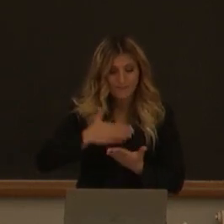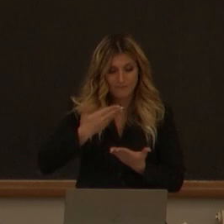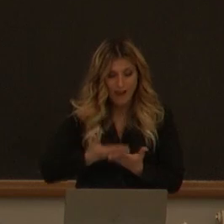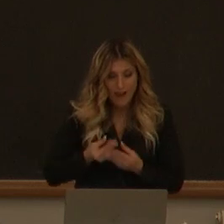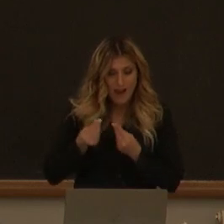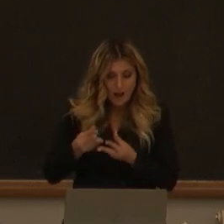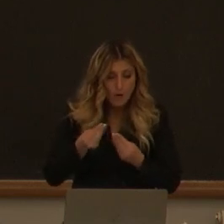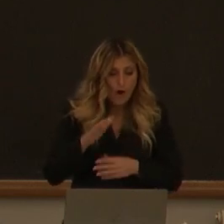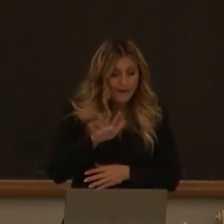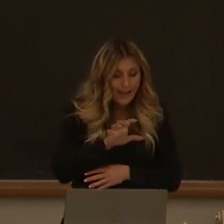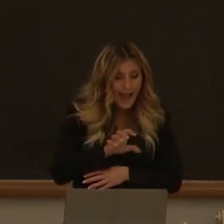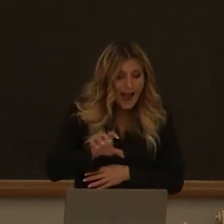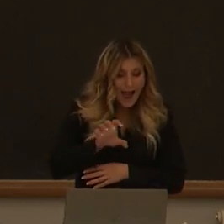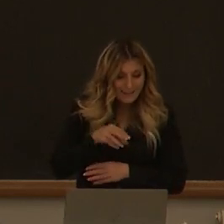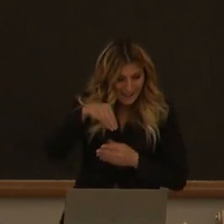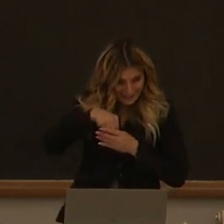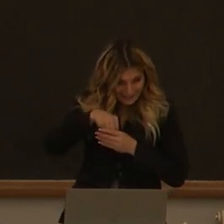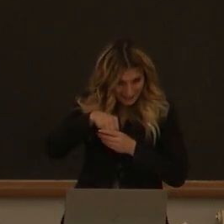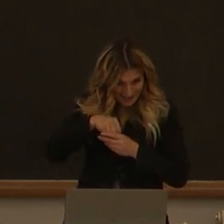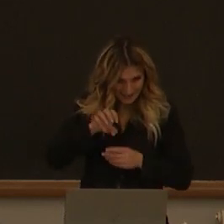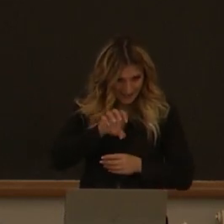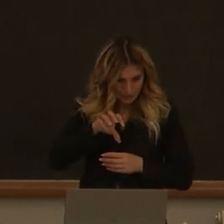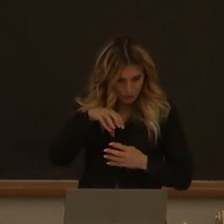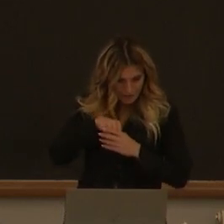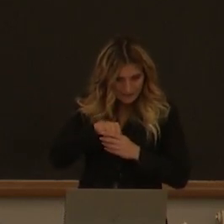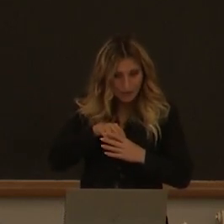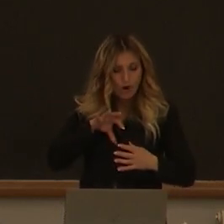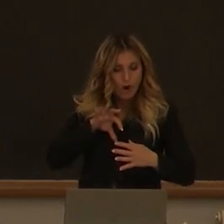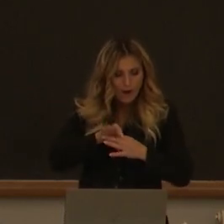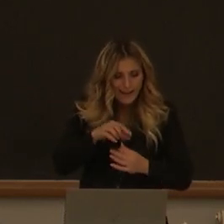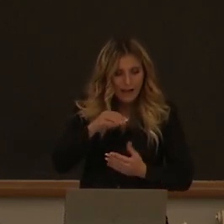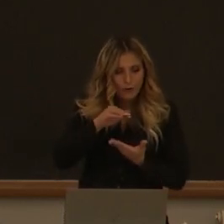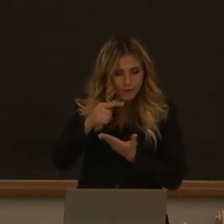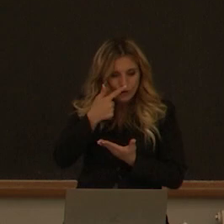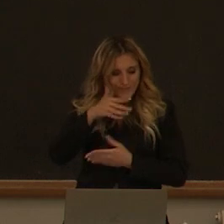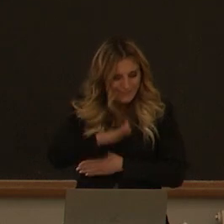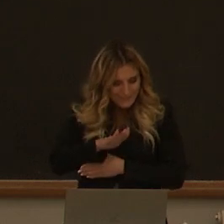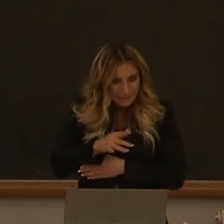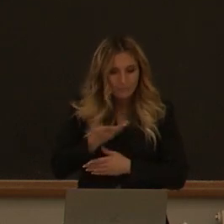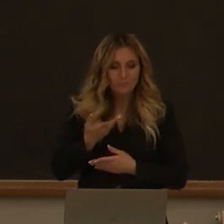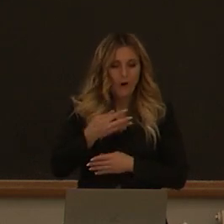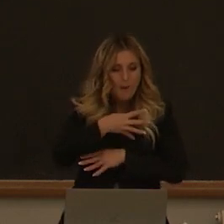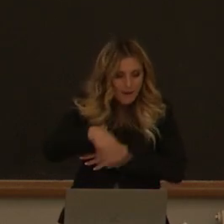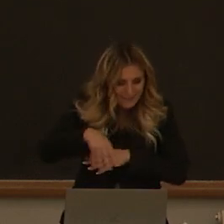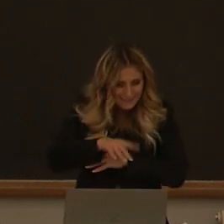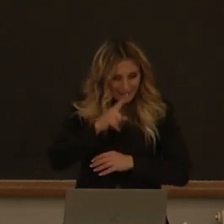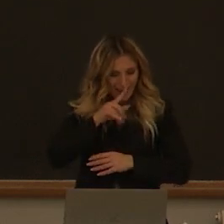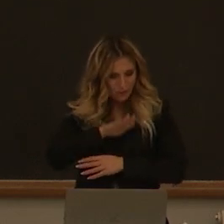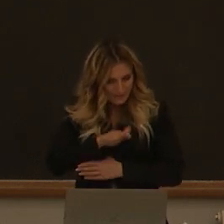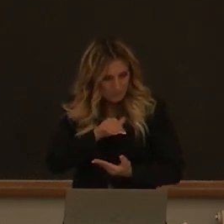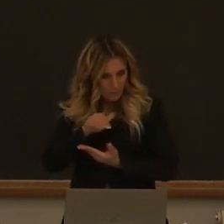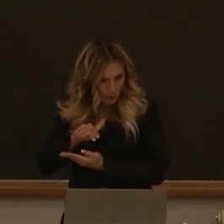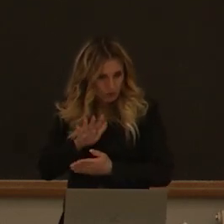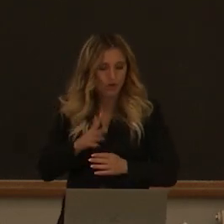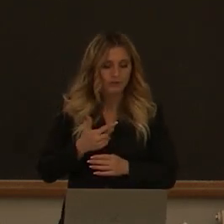delle aree interne, che si legano ai prodotti tipici, ai prodotti dell'area mediterranea. Per fare questo